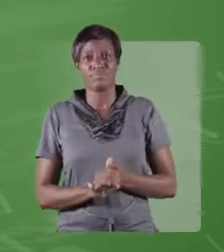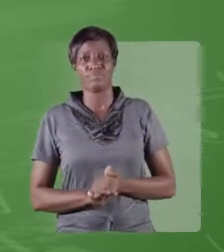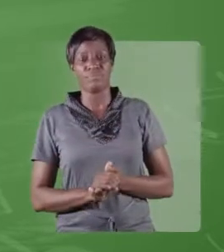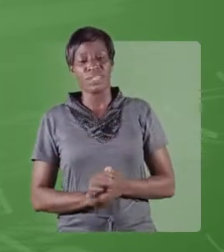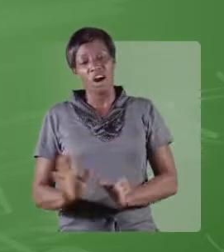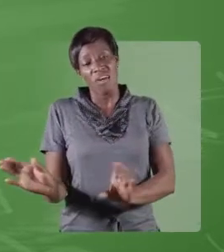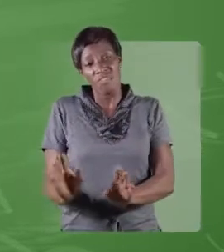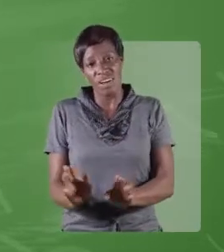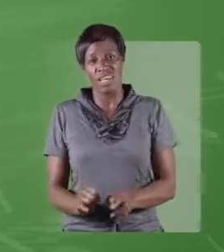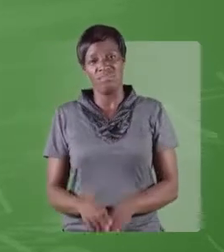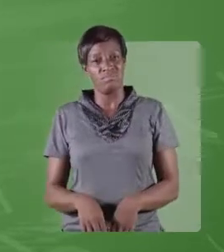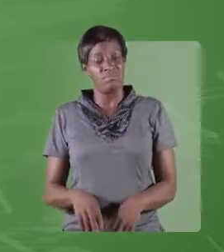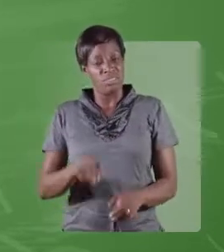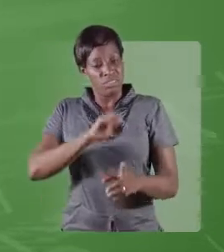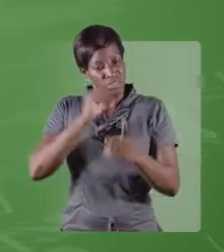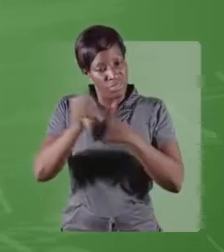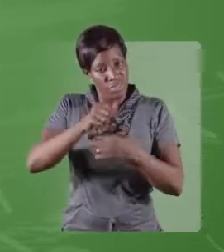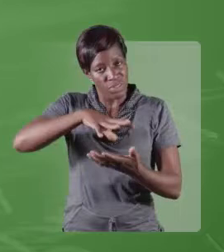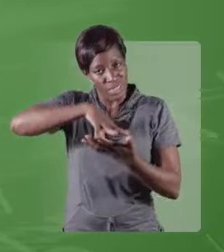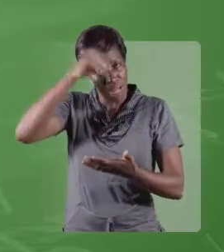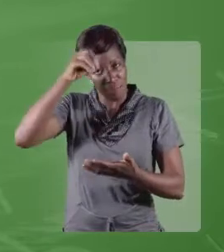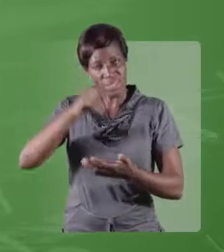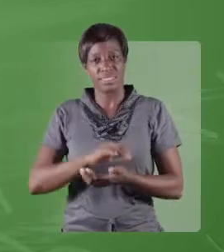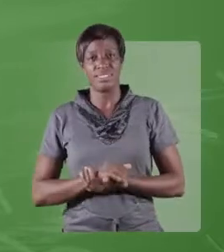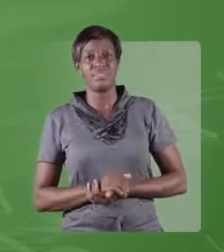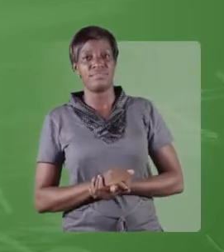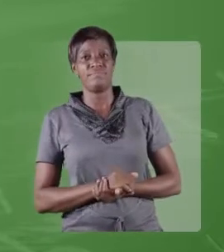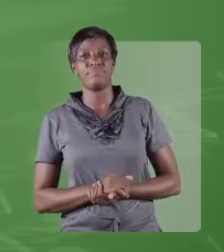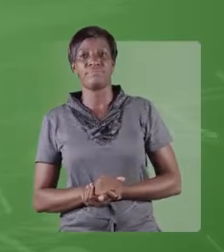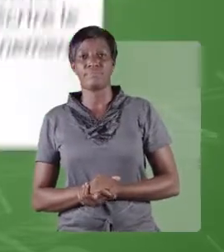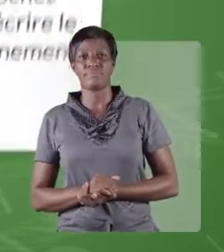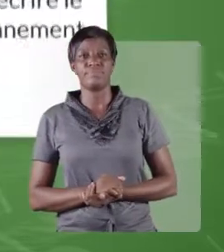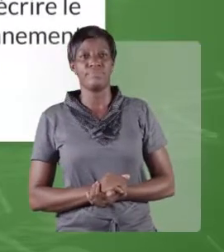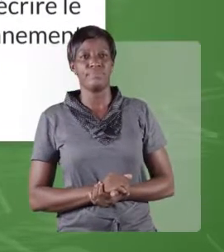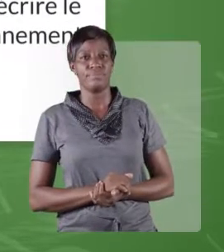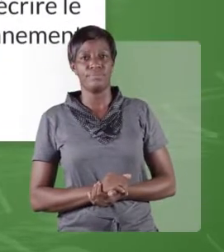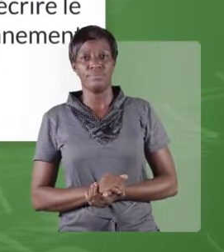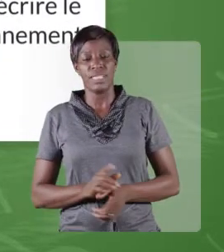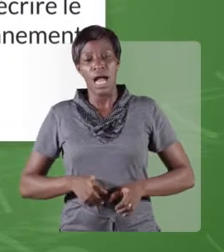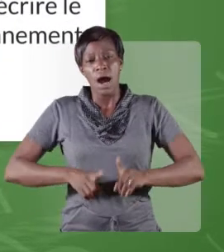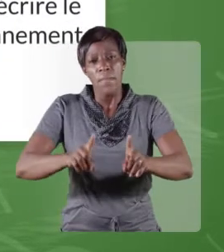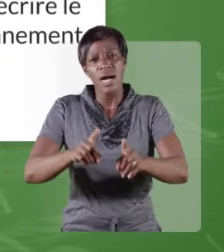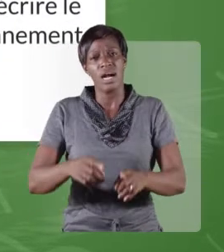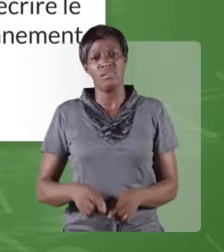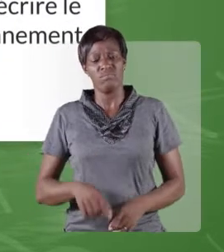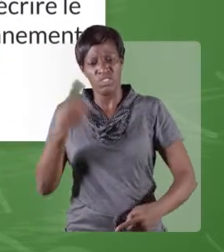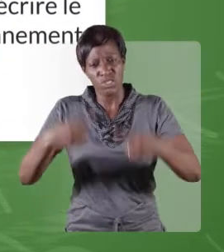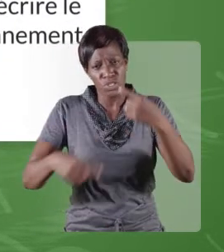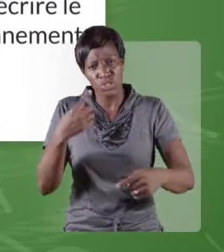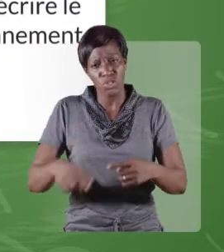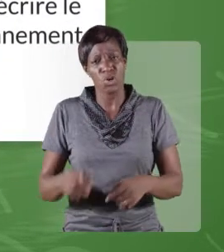nous allons faire notre situation d'apprentissage. Lors d'une discussion concernant